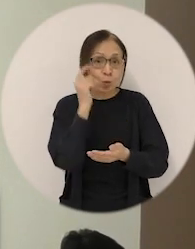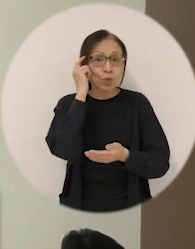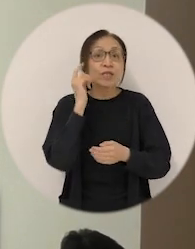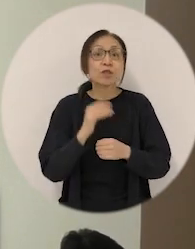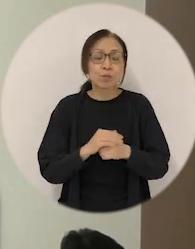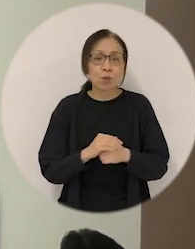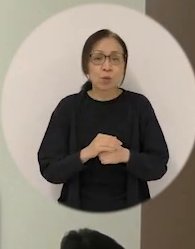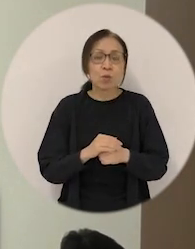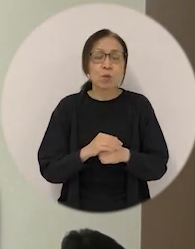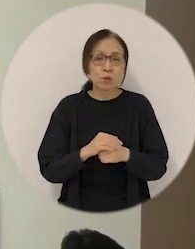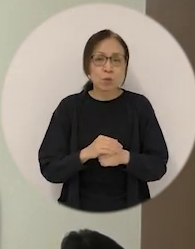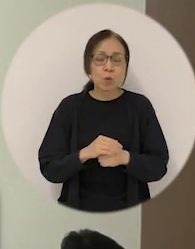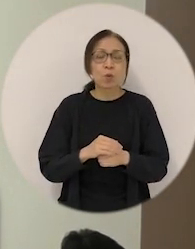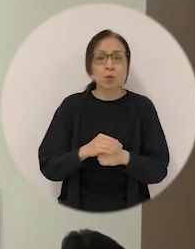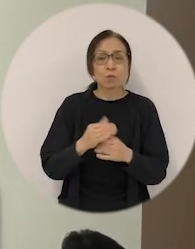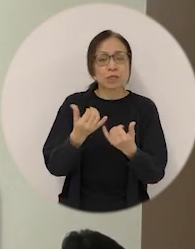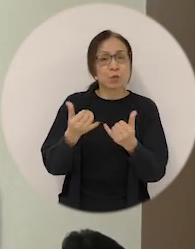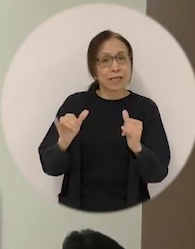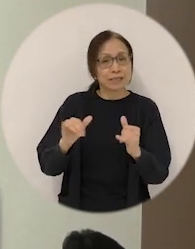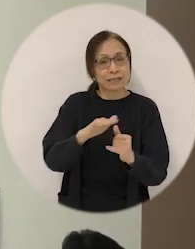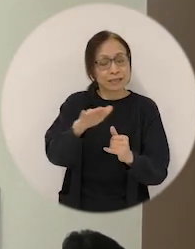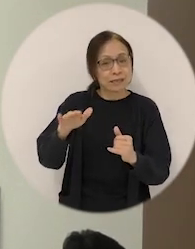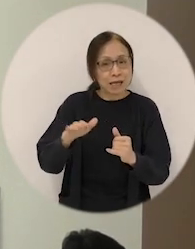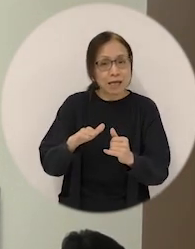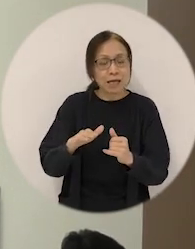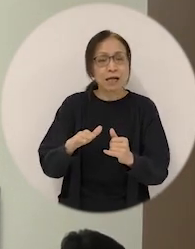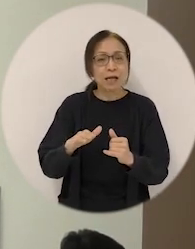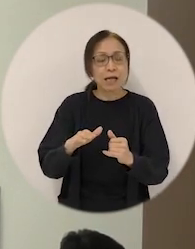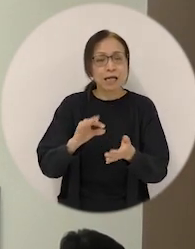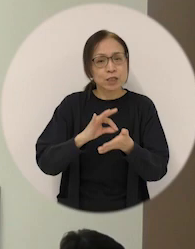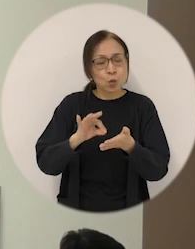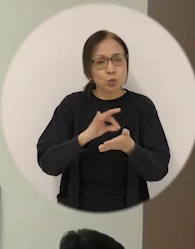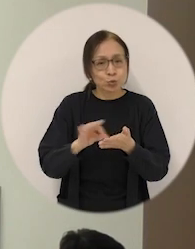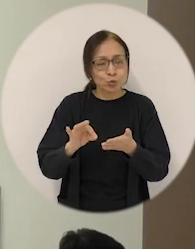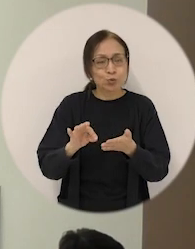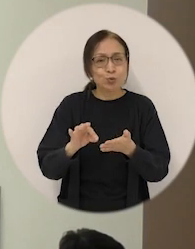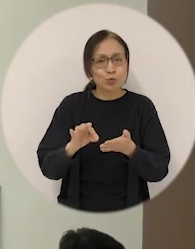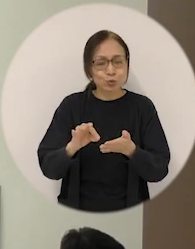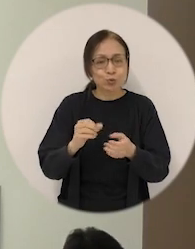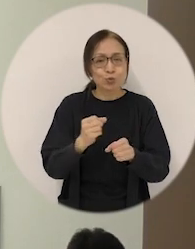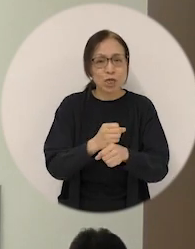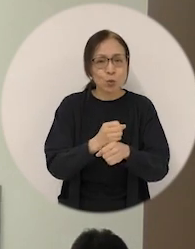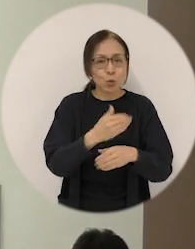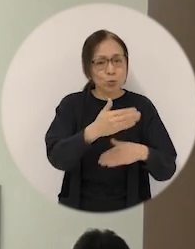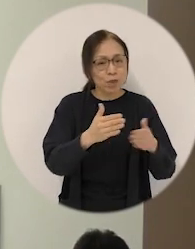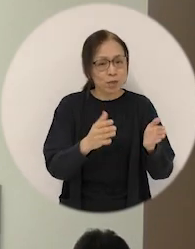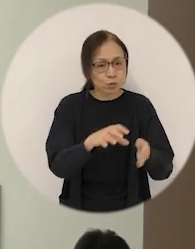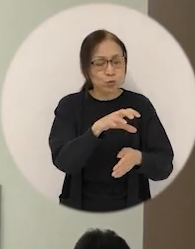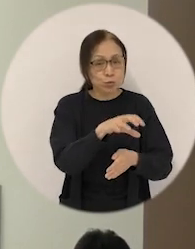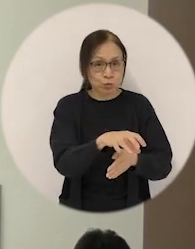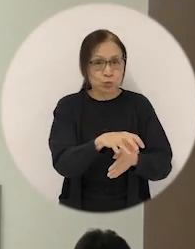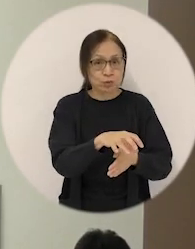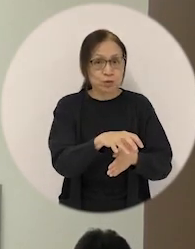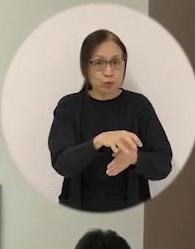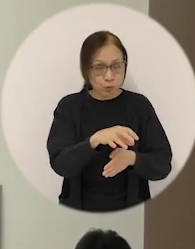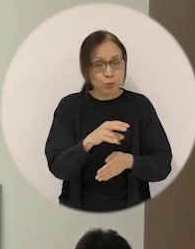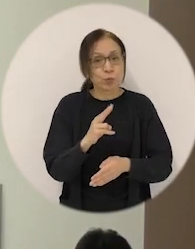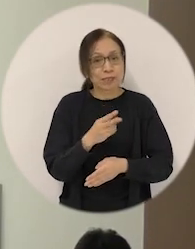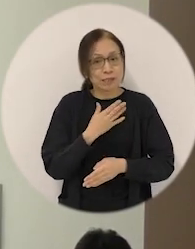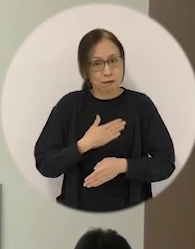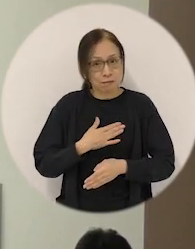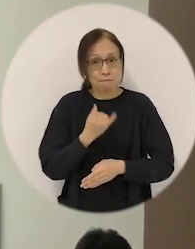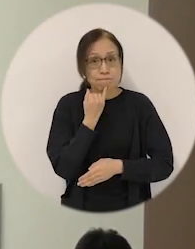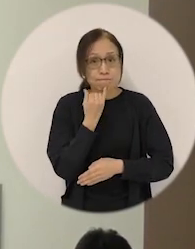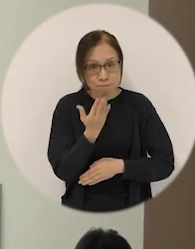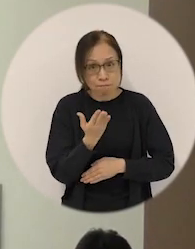ういった方々が利用する作業スペースとしても活用されるというようなあの理解でよろしい